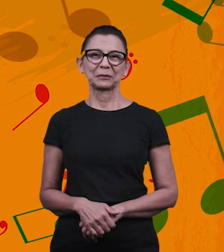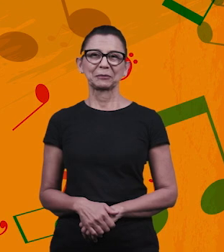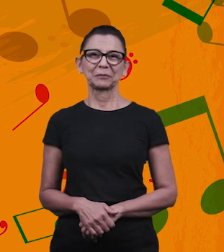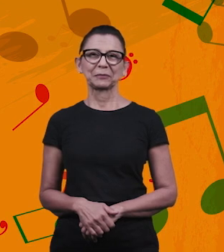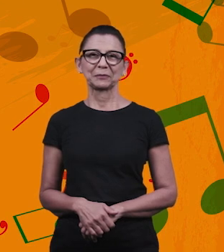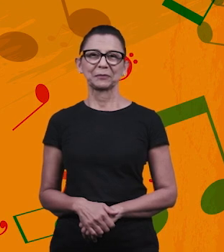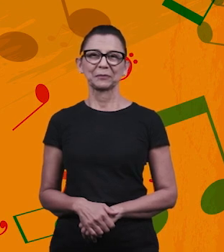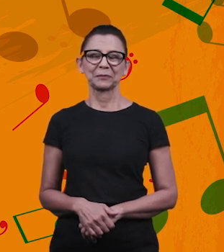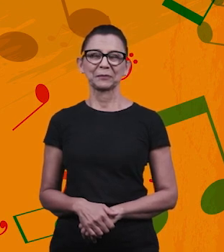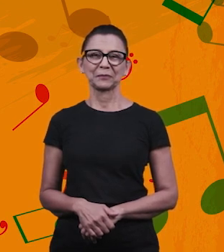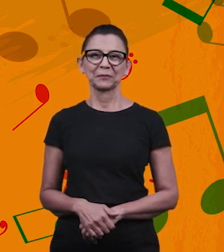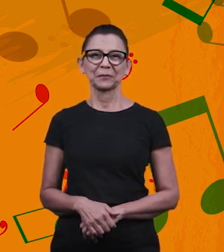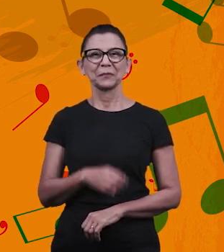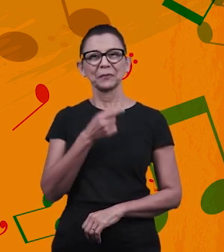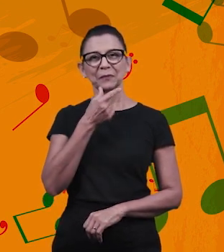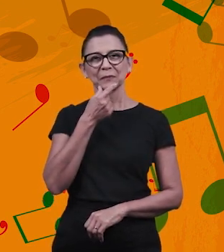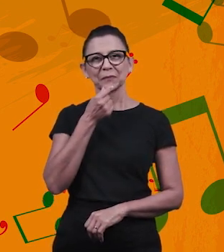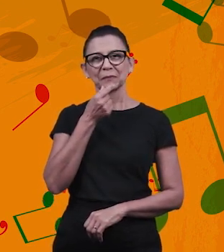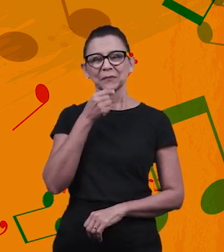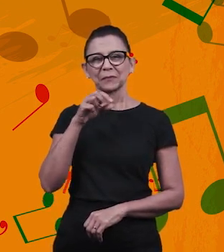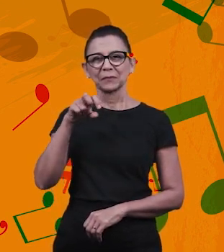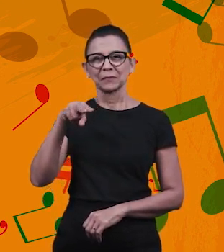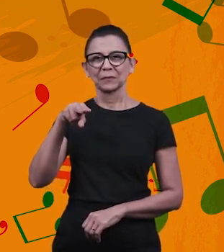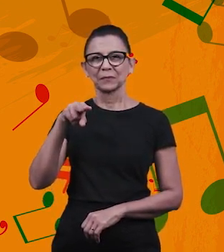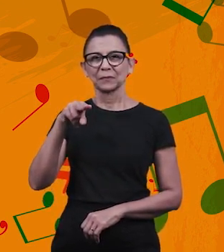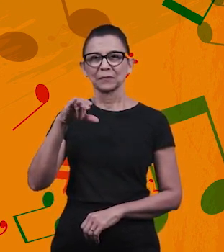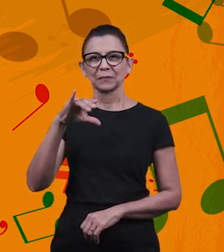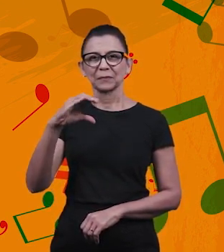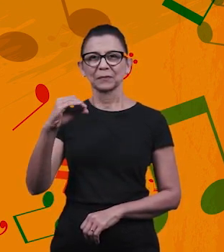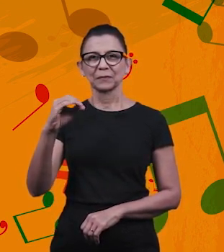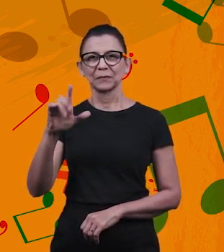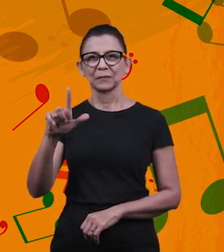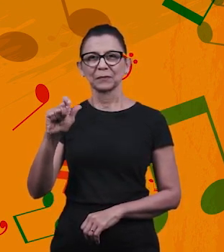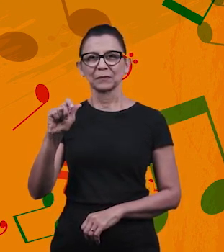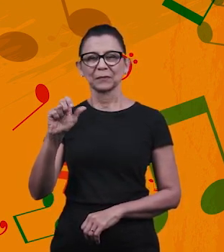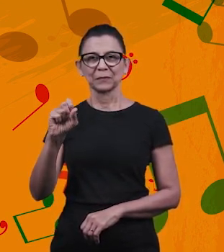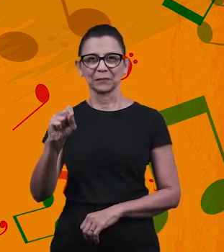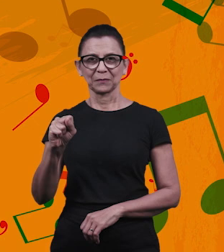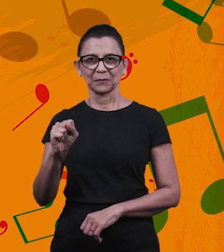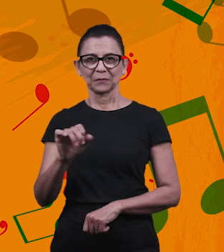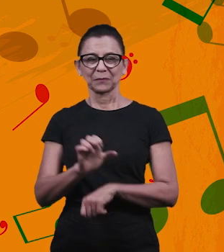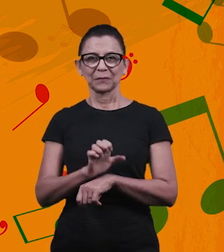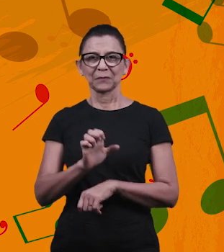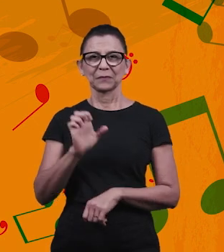Николас Брито из города Вилавеля, штат Эспирито-Санто. Эспирито-Санто.